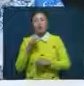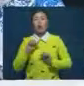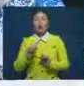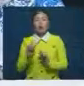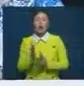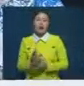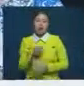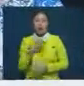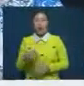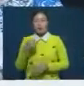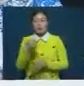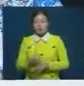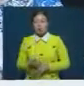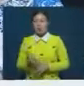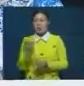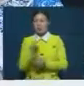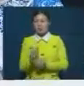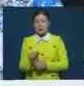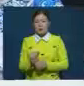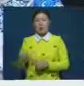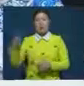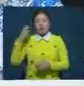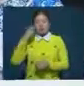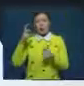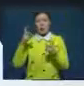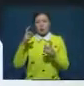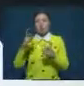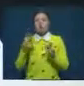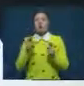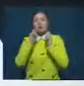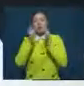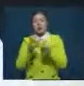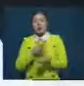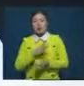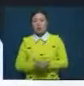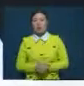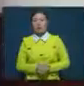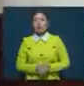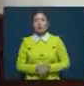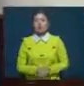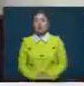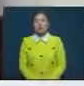бар екенін айтқан облыс басшысы жеңімпаздарға естелік сыйлық пен қаржылай сыйақы тапсырды.